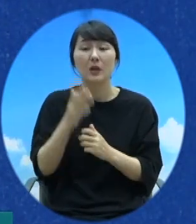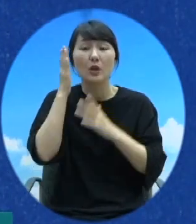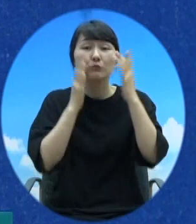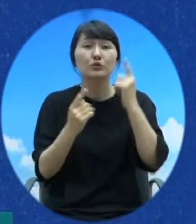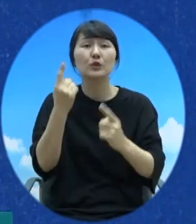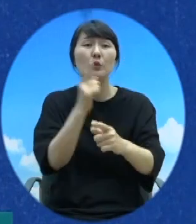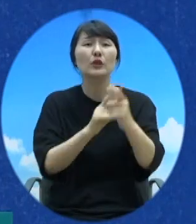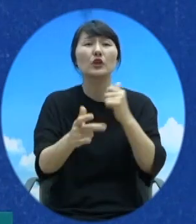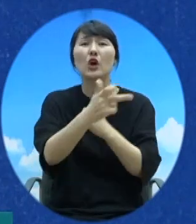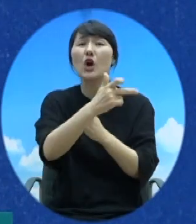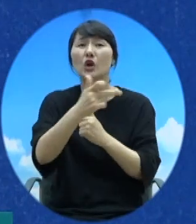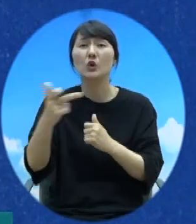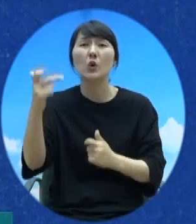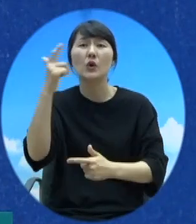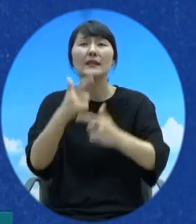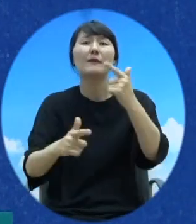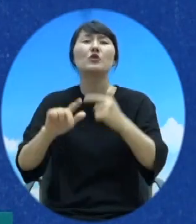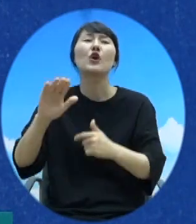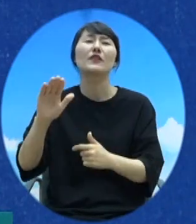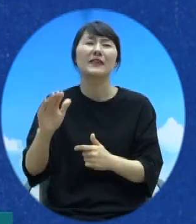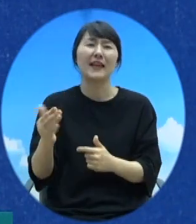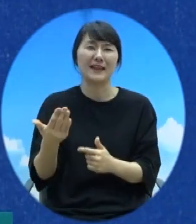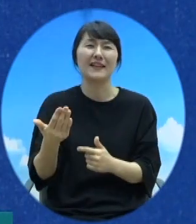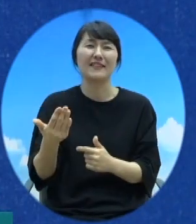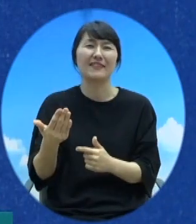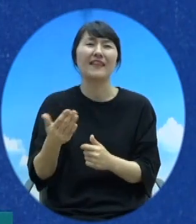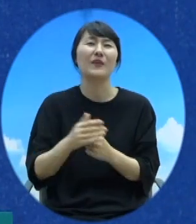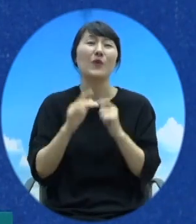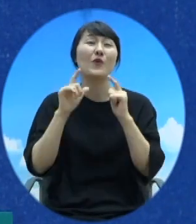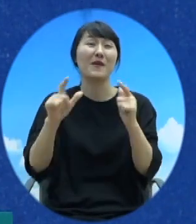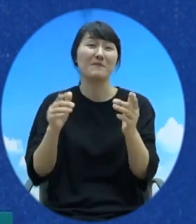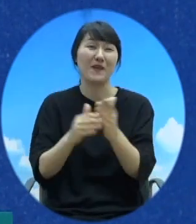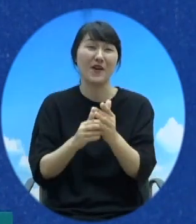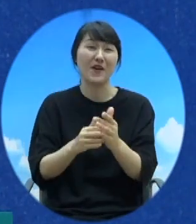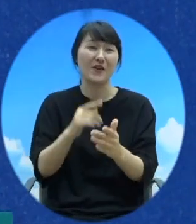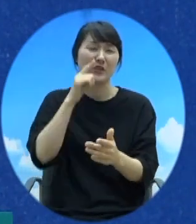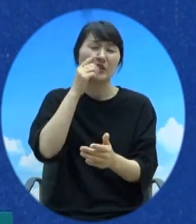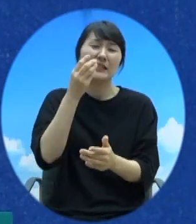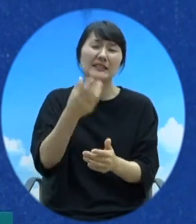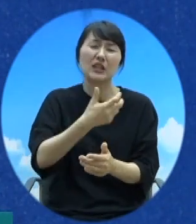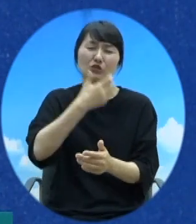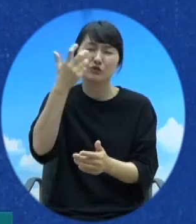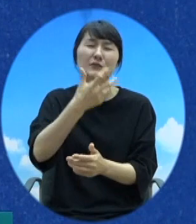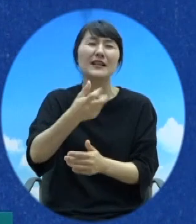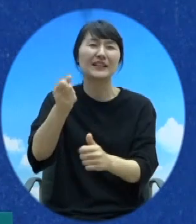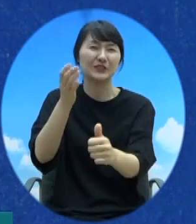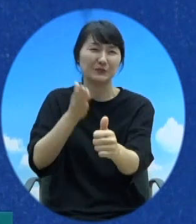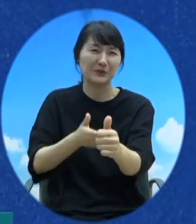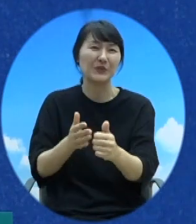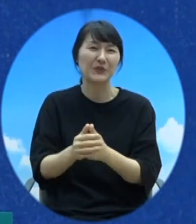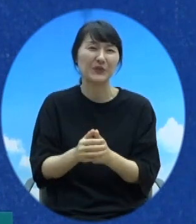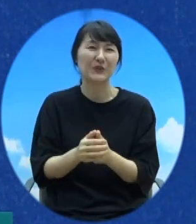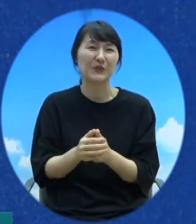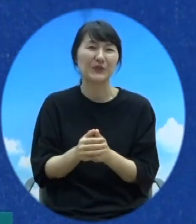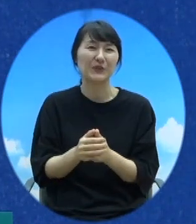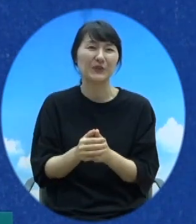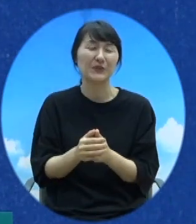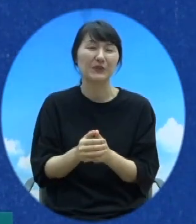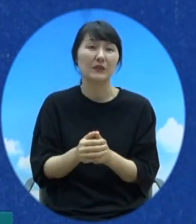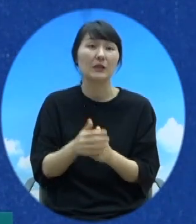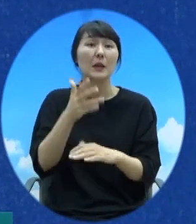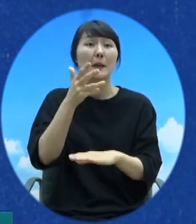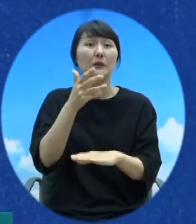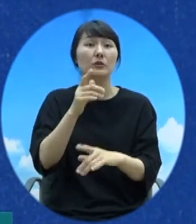풀보다 커서 나무가 될 것입니다. 겨자씨의 꿈을 꾸십시오. 그러면서